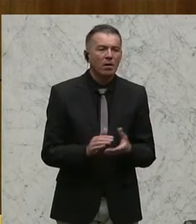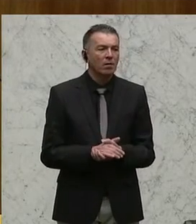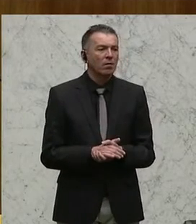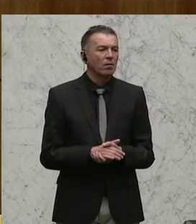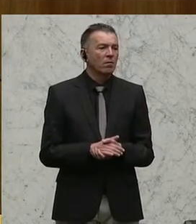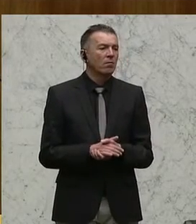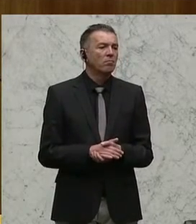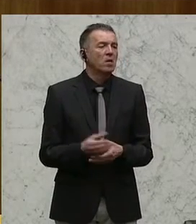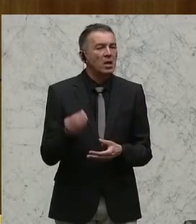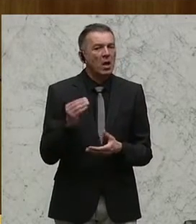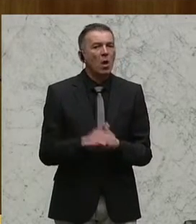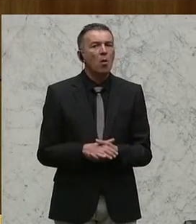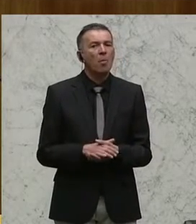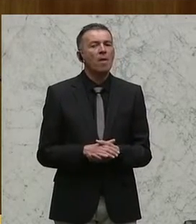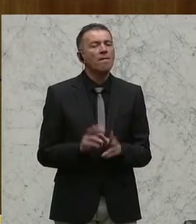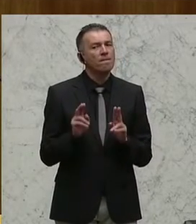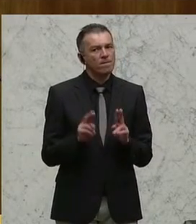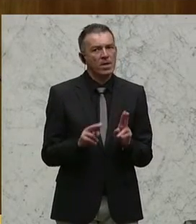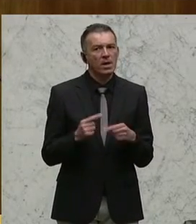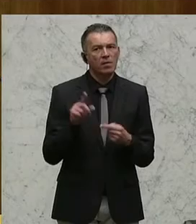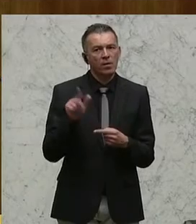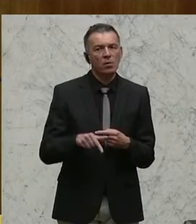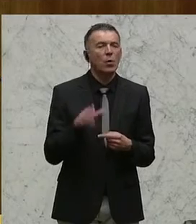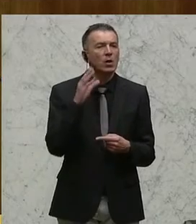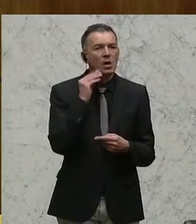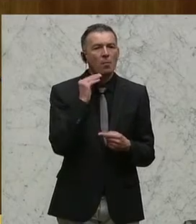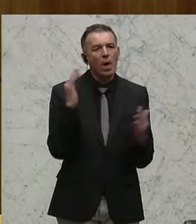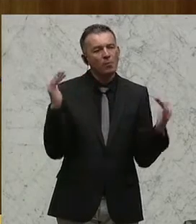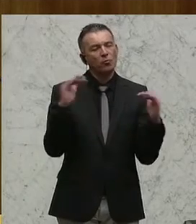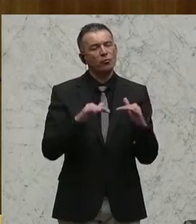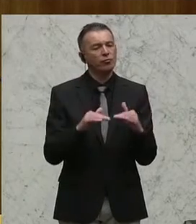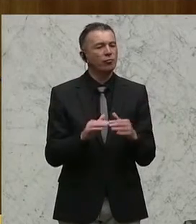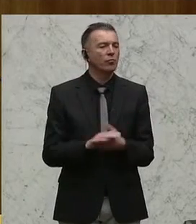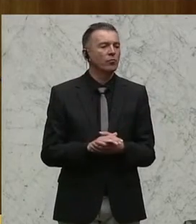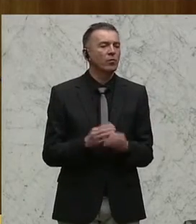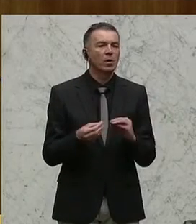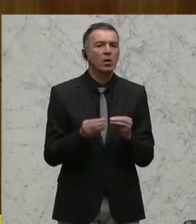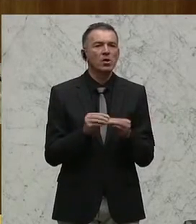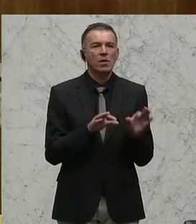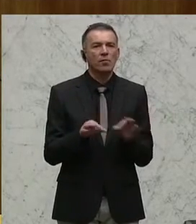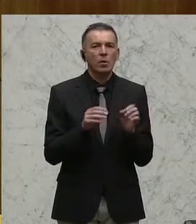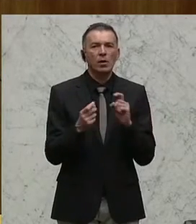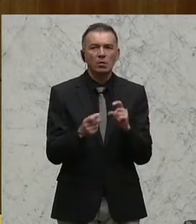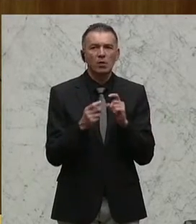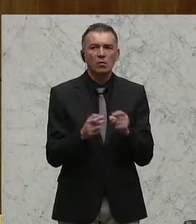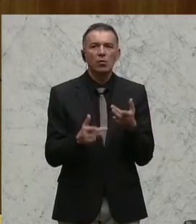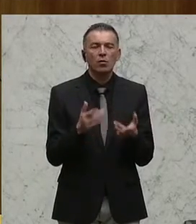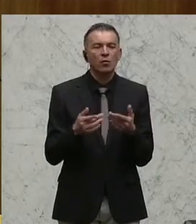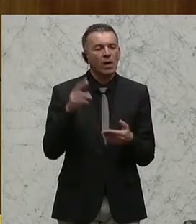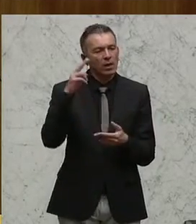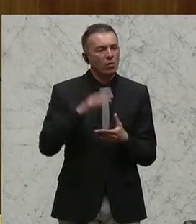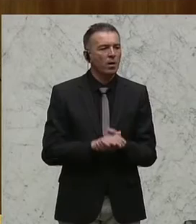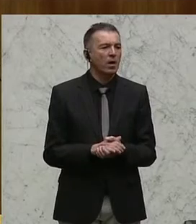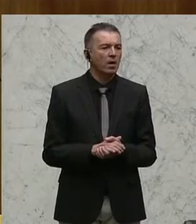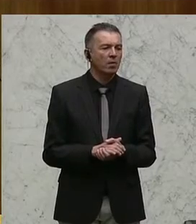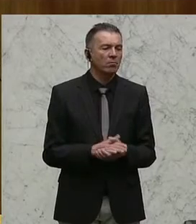Und ich glaube, wir sollten wirklich uns im Herbst zusammensetzen, im Rahmen einer Geschäftsordnungsdiskussion vielleicht überlegen, ob wir